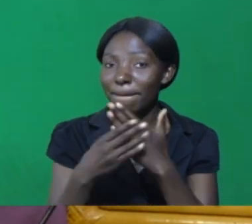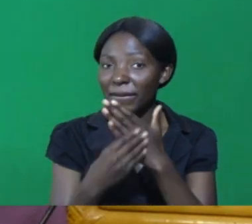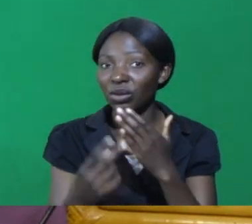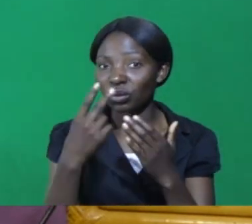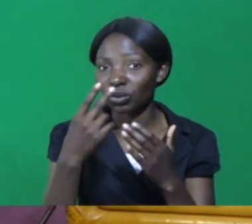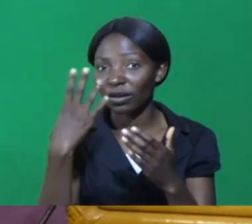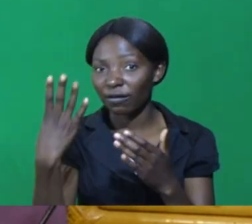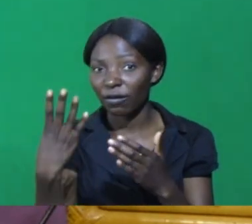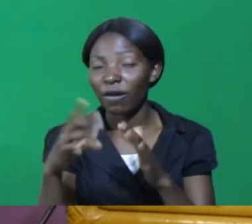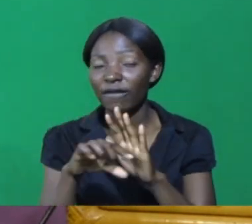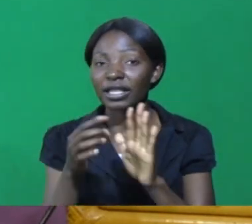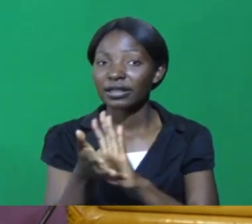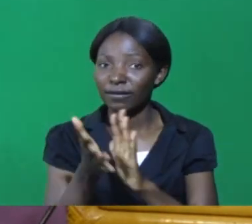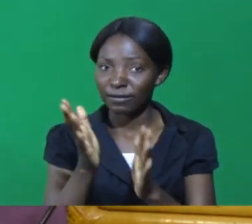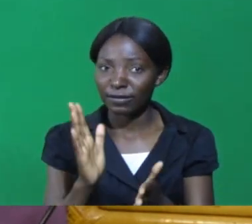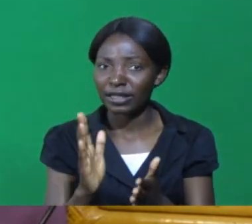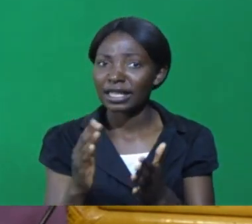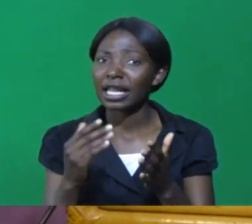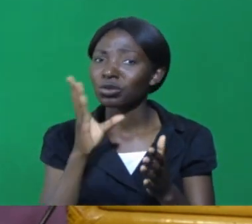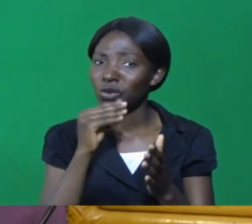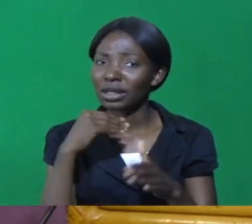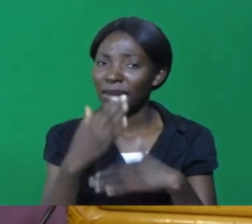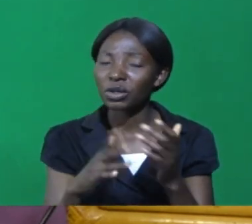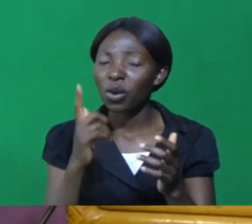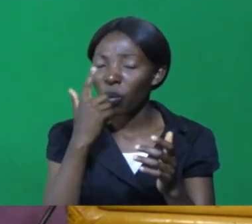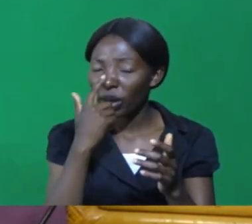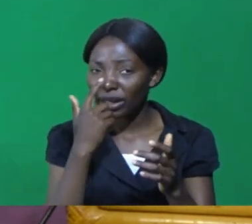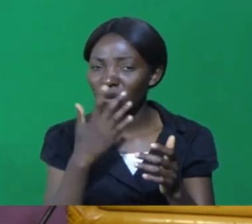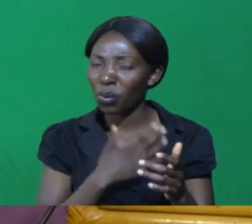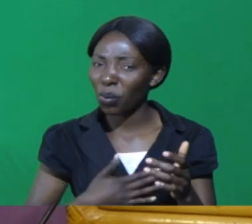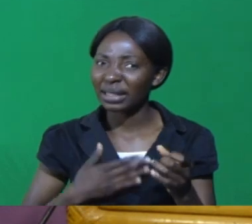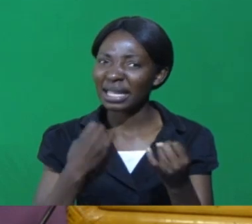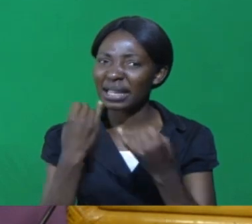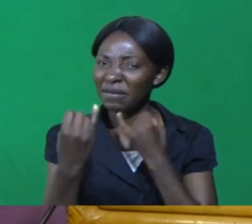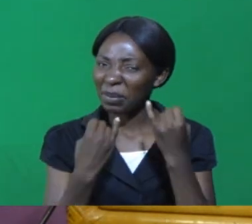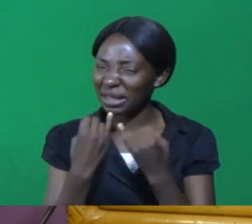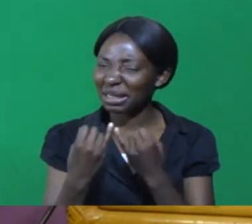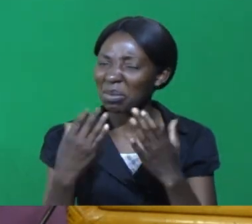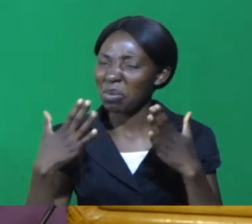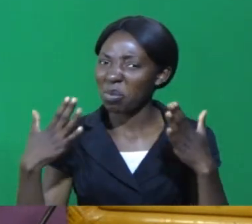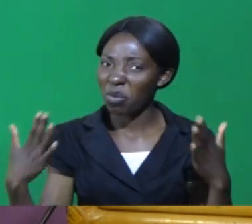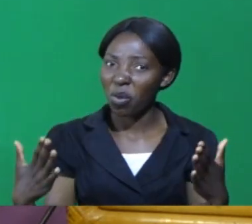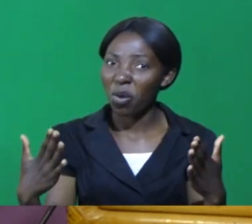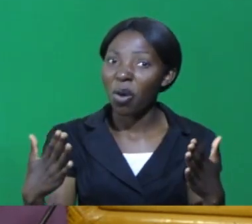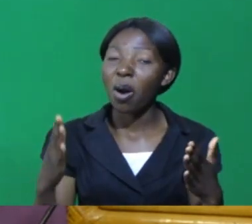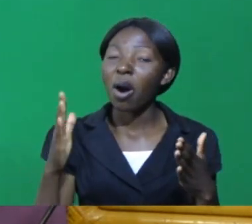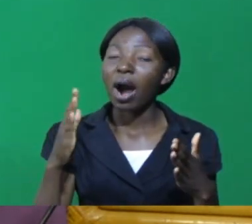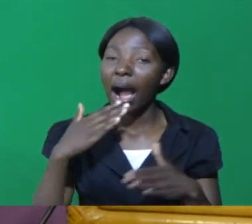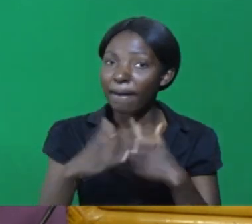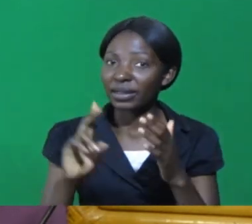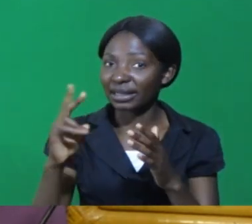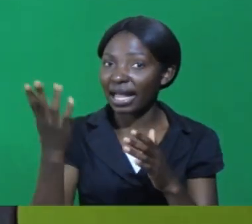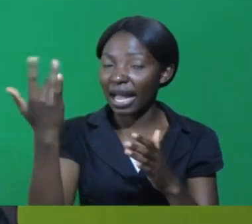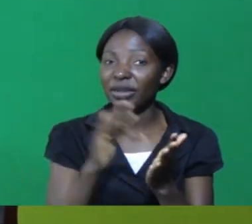24 verse 15 ndo paakazotaura kuti kana muchida henyu information yakazara madii kunoverenga bhuku